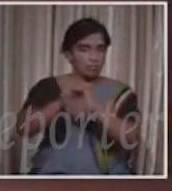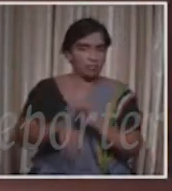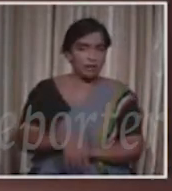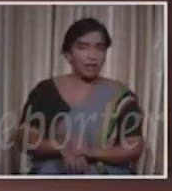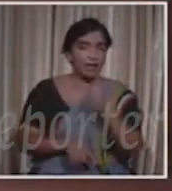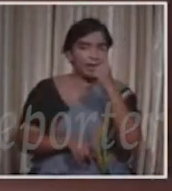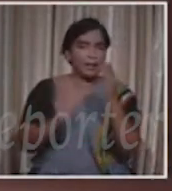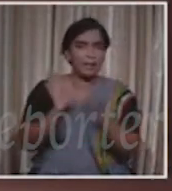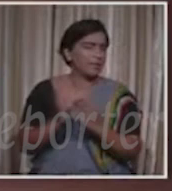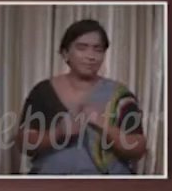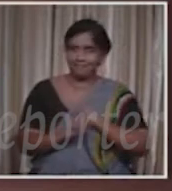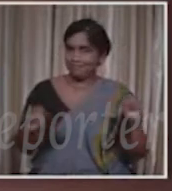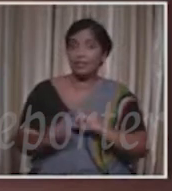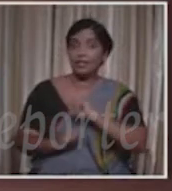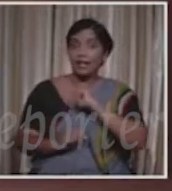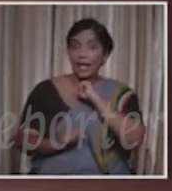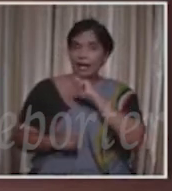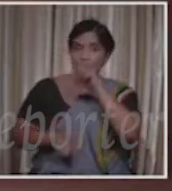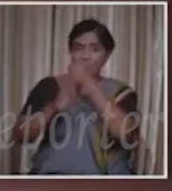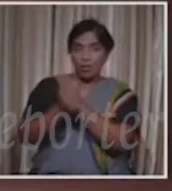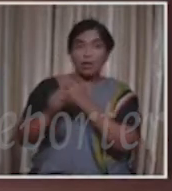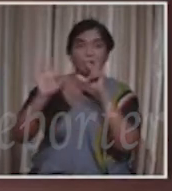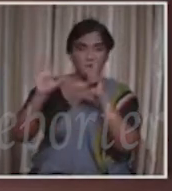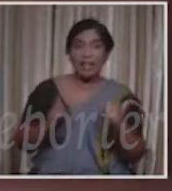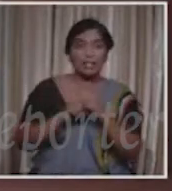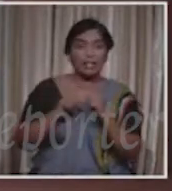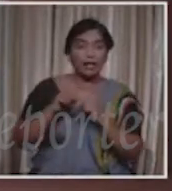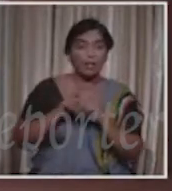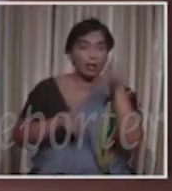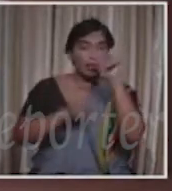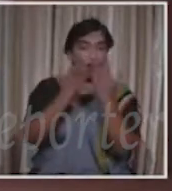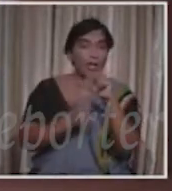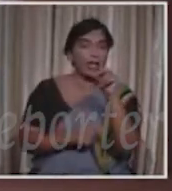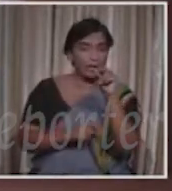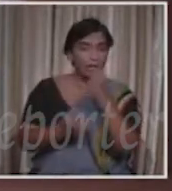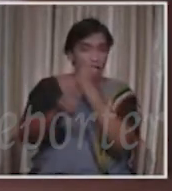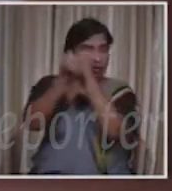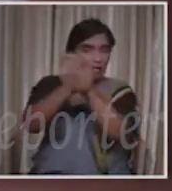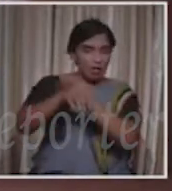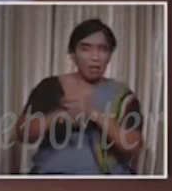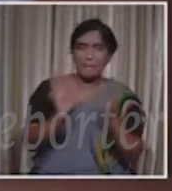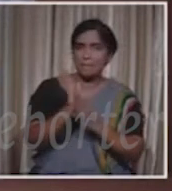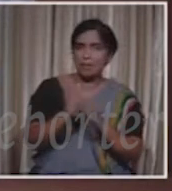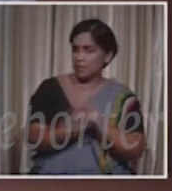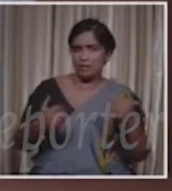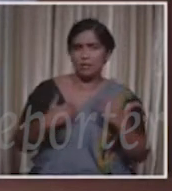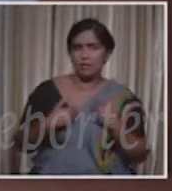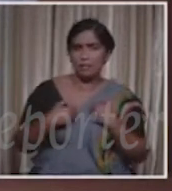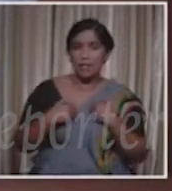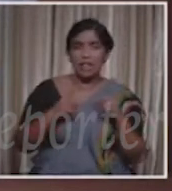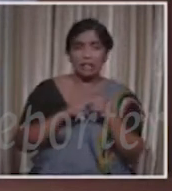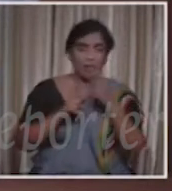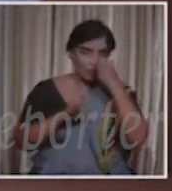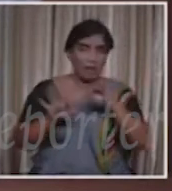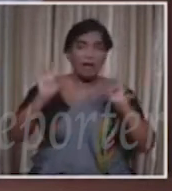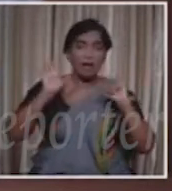අපේ නැහැ කෑගල්ල 8 දෙනෙක් අත්තඩංගොඩ ආරං තිබෙනවා එක සමාජිකයෙක් අපේ නැහැ දෙනියා 11 තිරේ කත්තඩංගොඩ ආරං තියෙනවා එක සමාජිකයෙක් අපේ නැහැ දෙවුන්දර